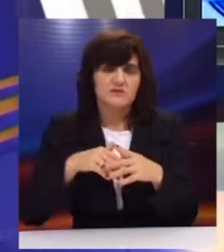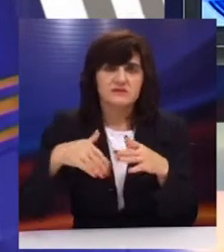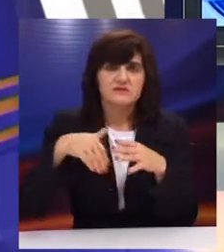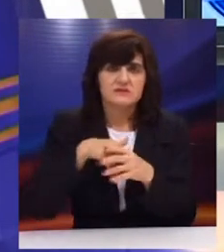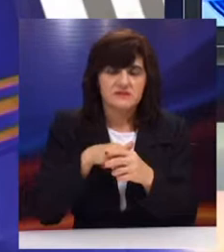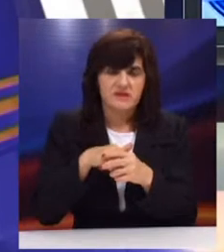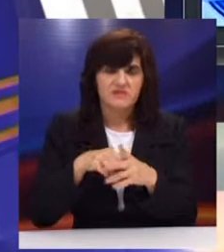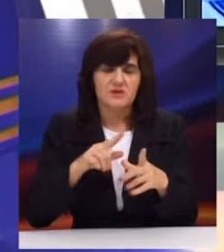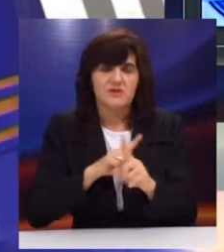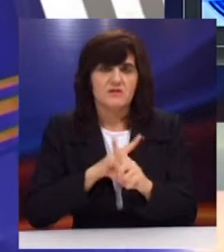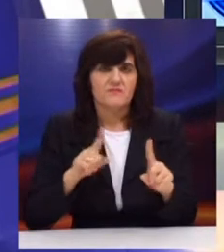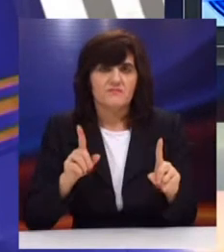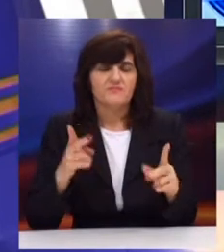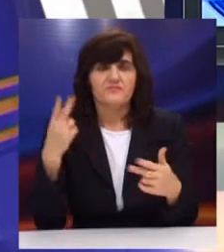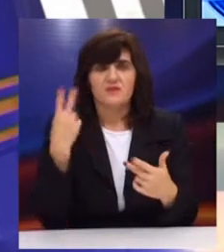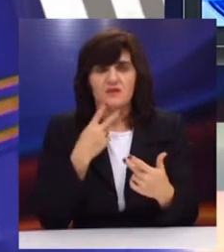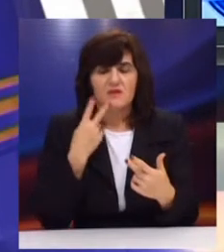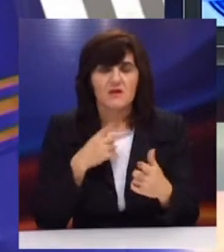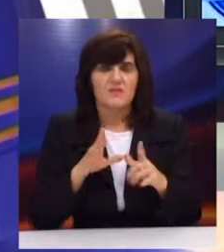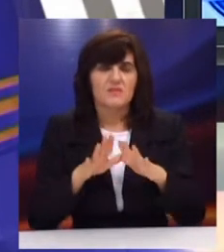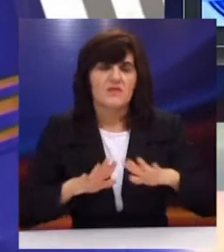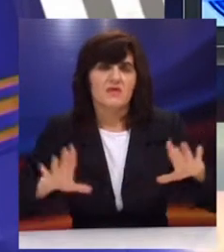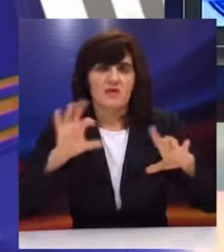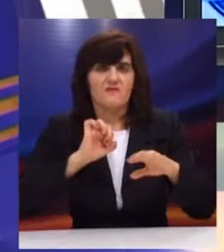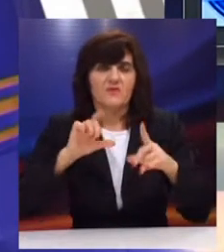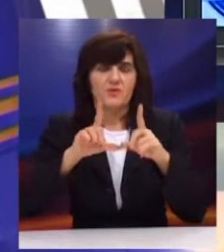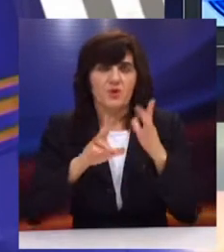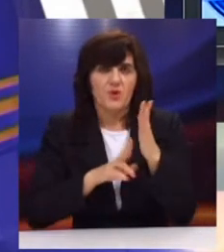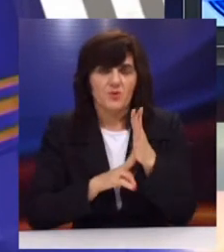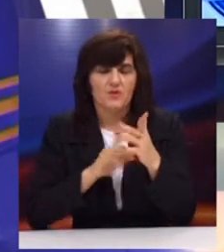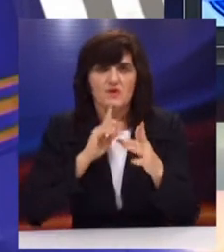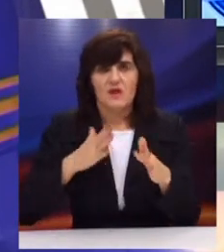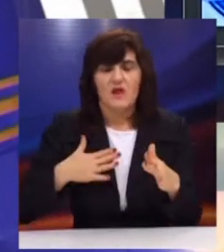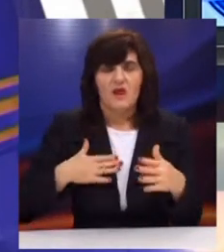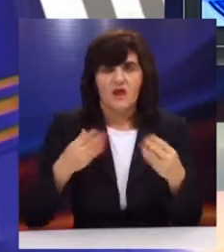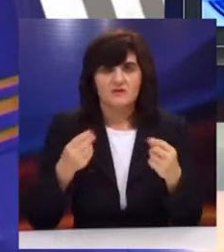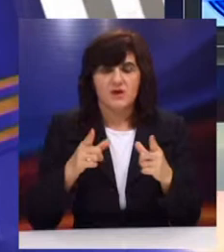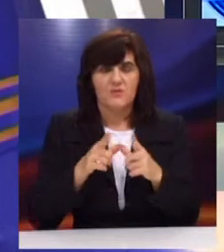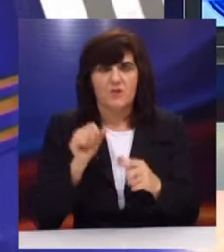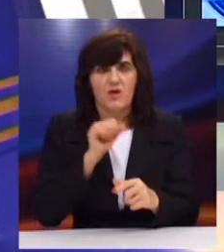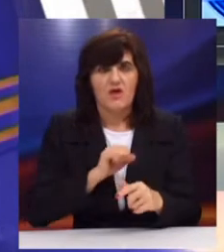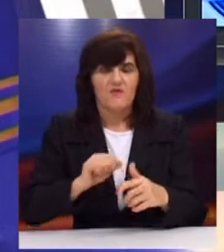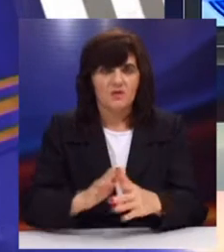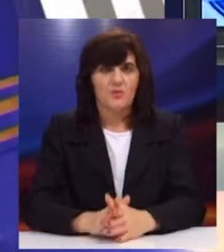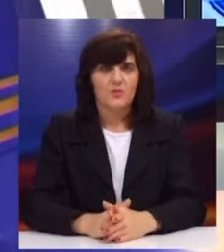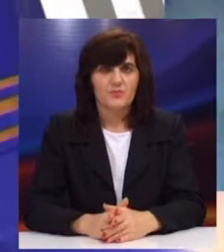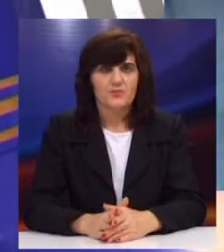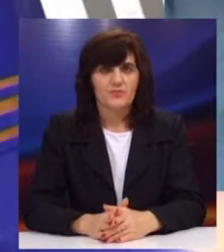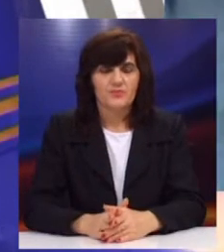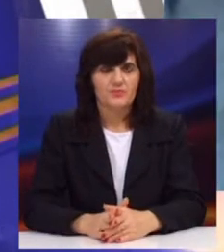obrazovanje, zapošljavanje, socijalnu politiku, imajući u vidu standarde Evropske unije i težnju ka uključenju naše zemlje u Evropu.